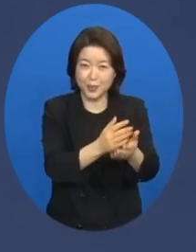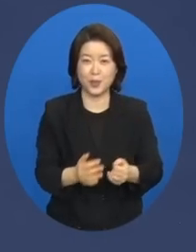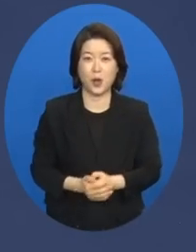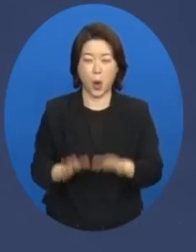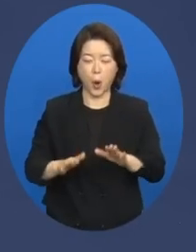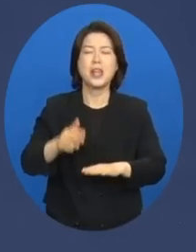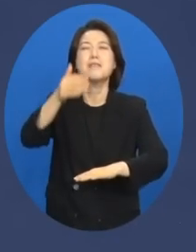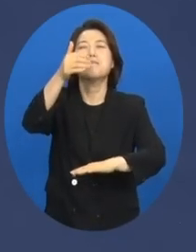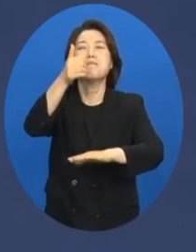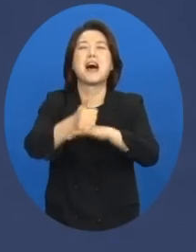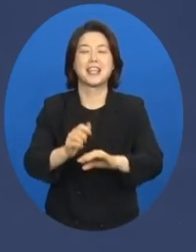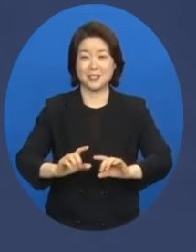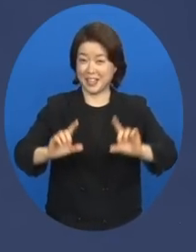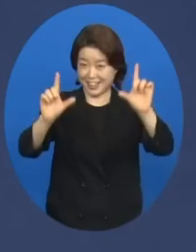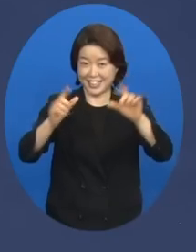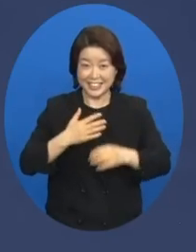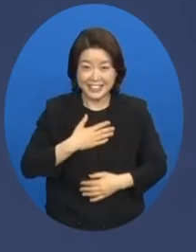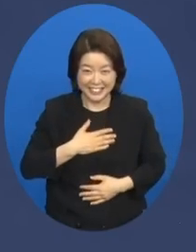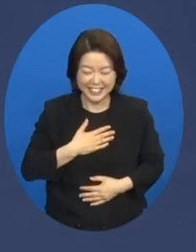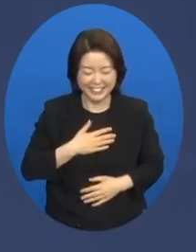오늘이 마지막이에요.